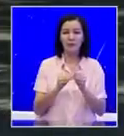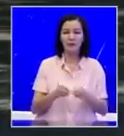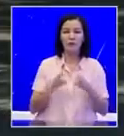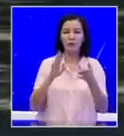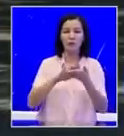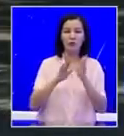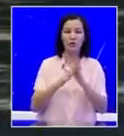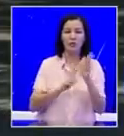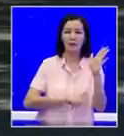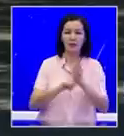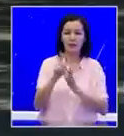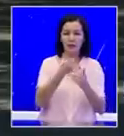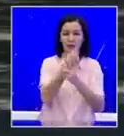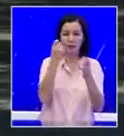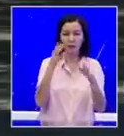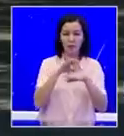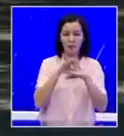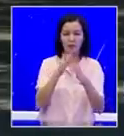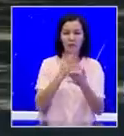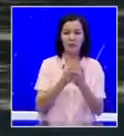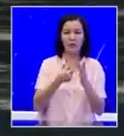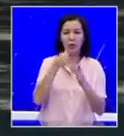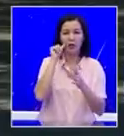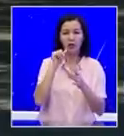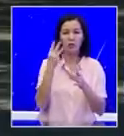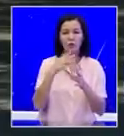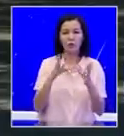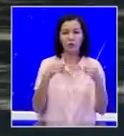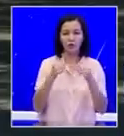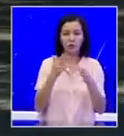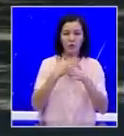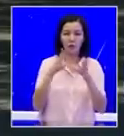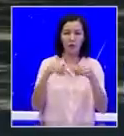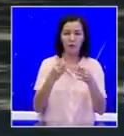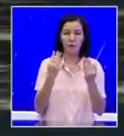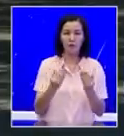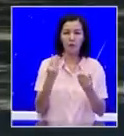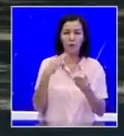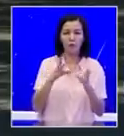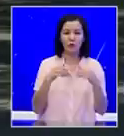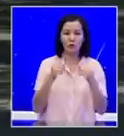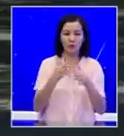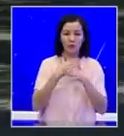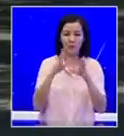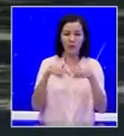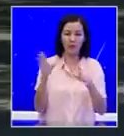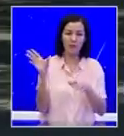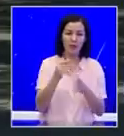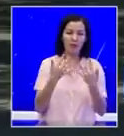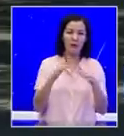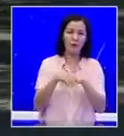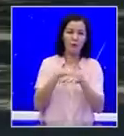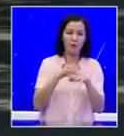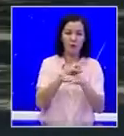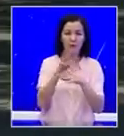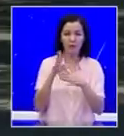бері ұйымдастырылып өткізіліп жатыр. Кешегі күні 30 отбасыға көрсетілді көмек. Бүгін міне 30 отбасыға көмектесіп жатыр. Бұл барлық ауылдық округтерді